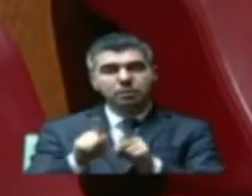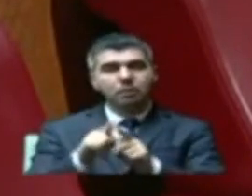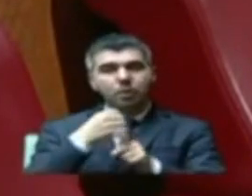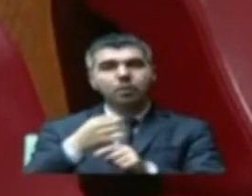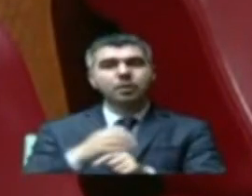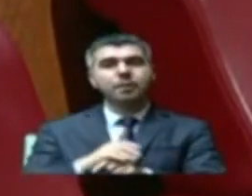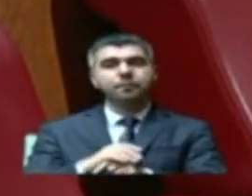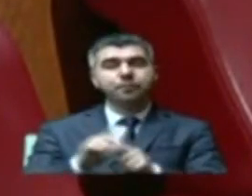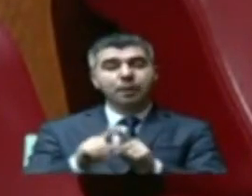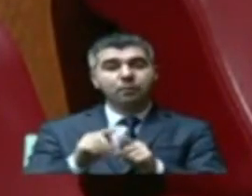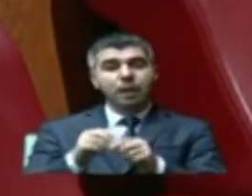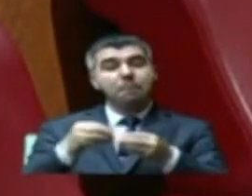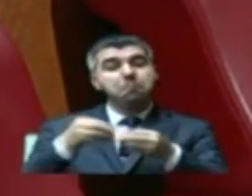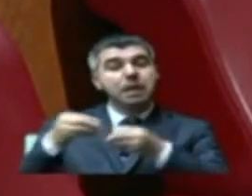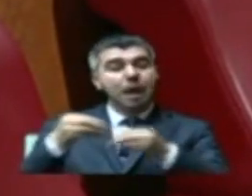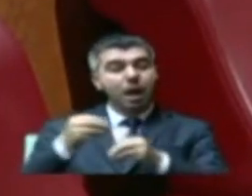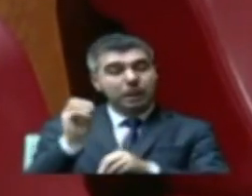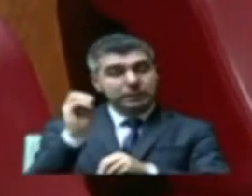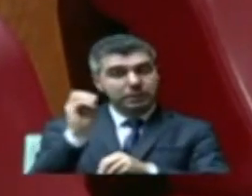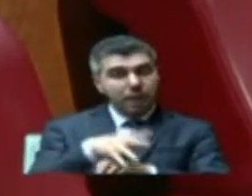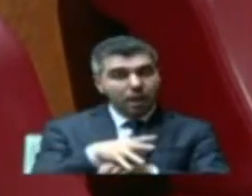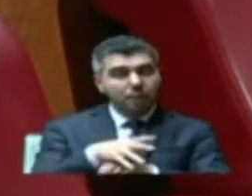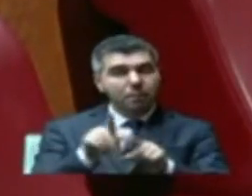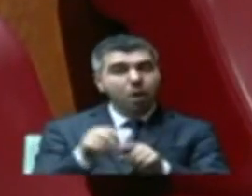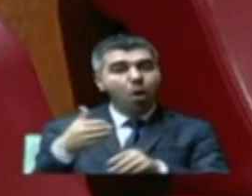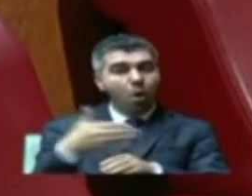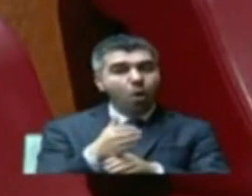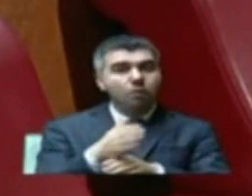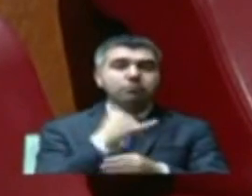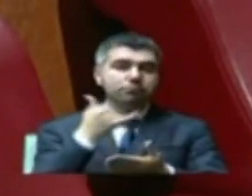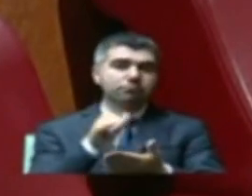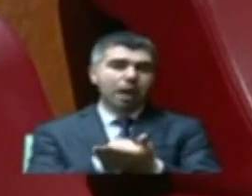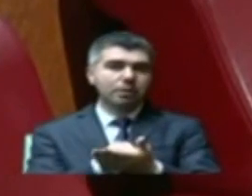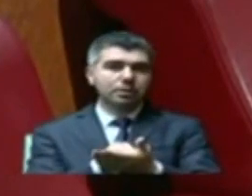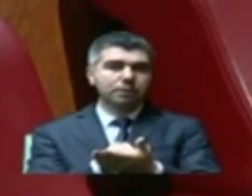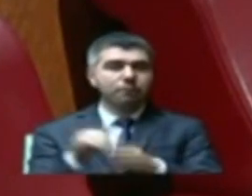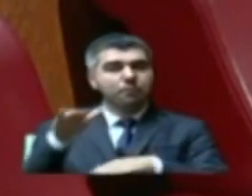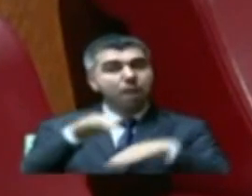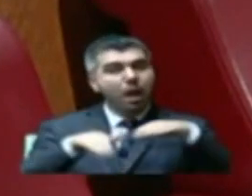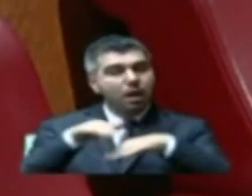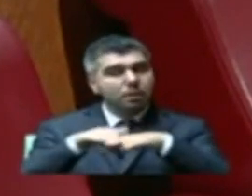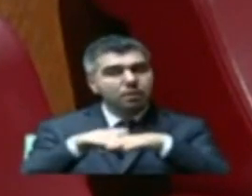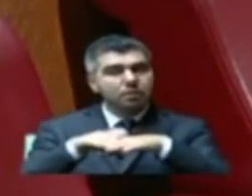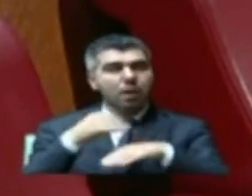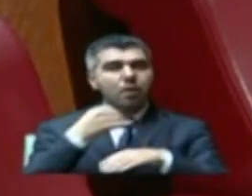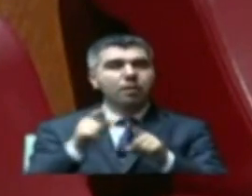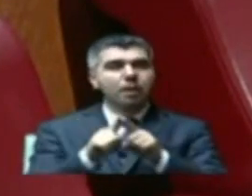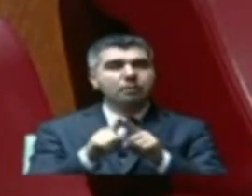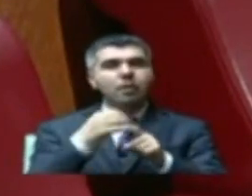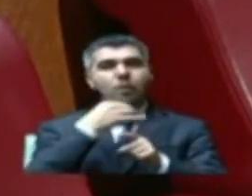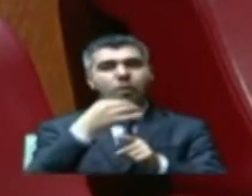بحرا، الميكله مشات لا قدرت لا شي نوع من الاسماء الكبيره ممكن. بالتالي هذا هذا رجاء، وانا كان هذا رجاء. انا